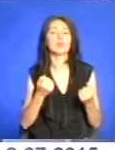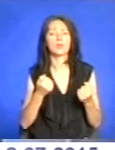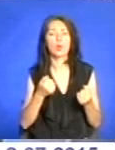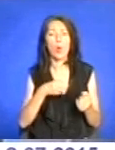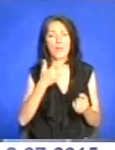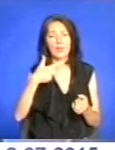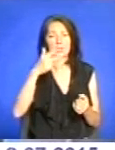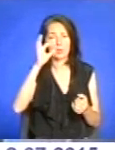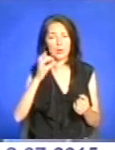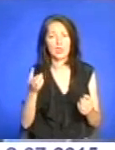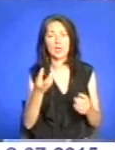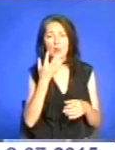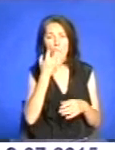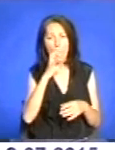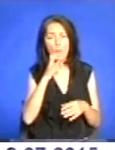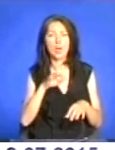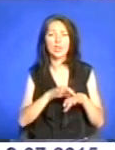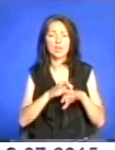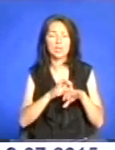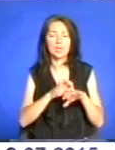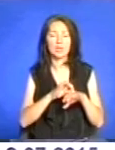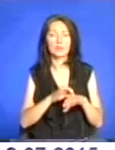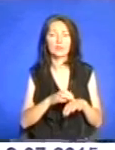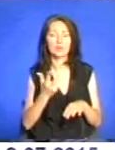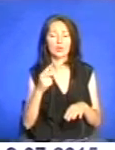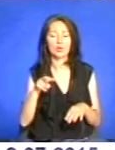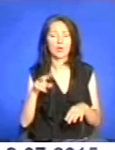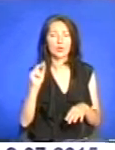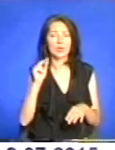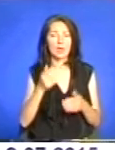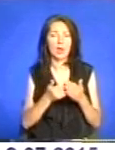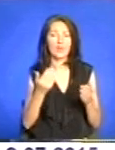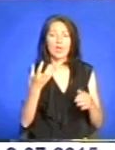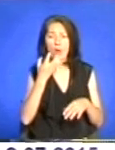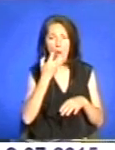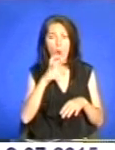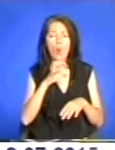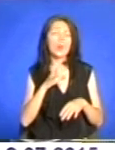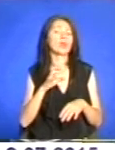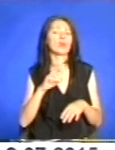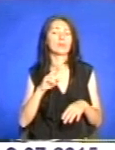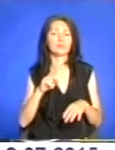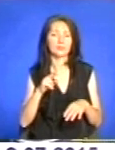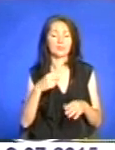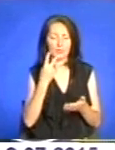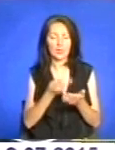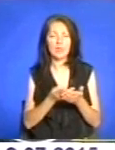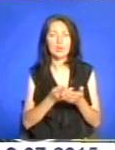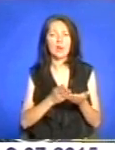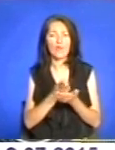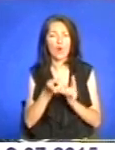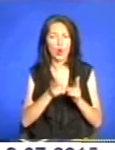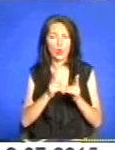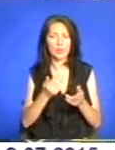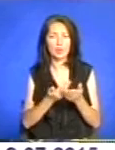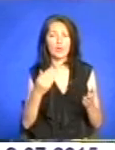опіків тіла. 3 числа від даних опіків констатувалося домедичний розтин від